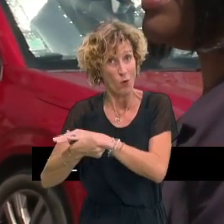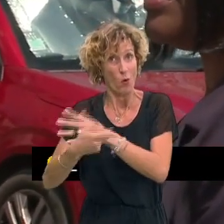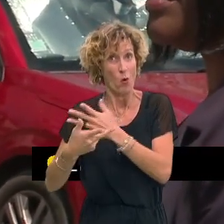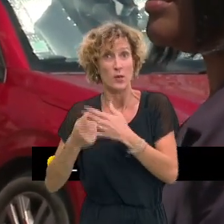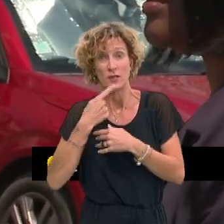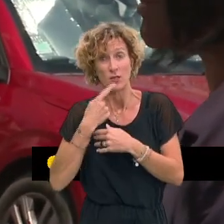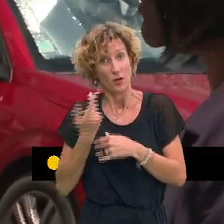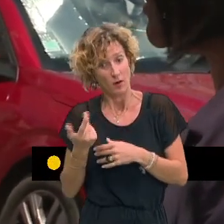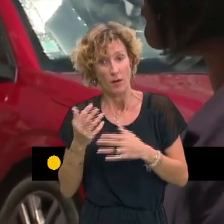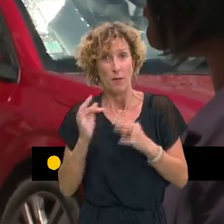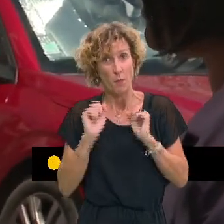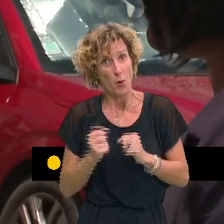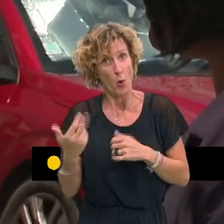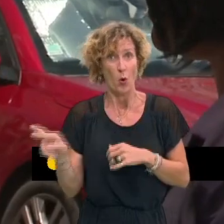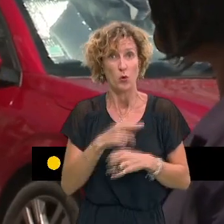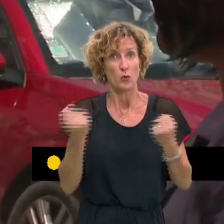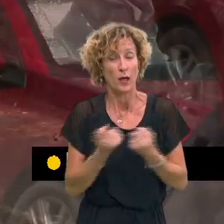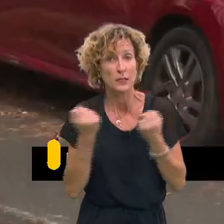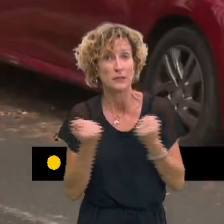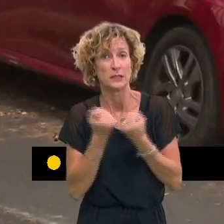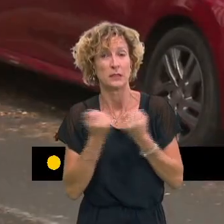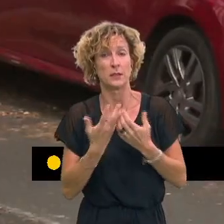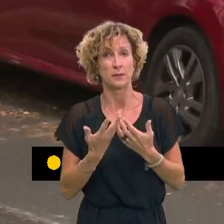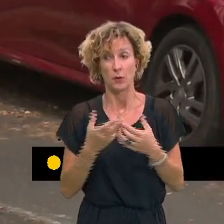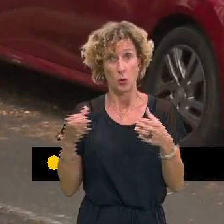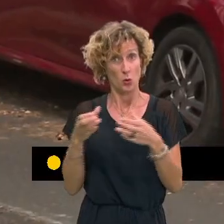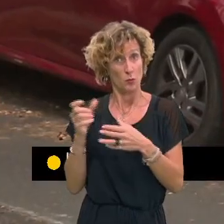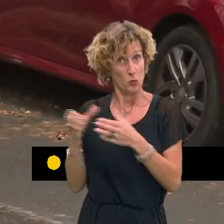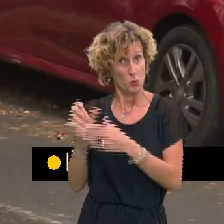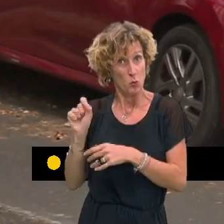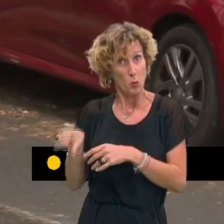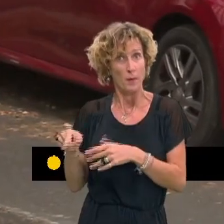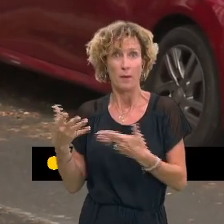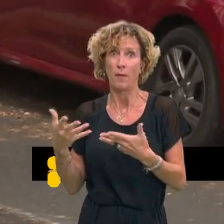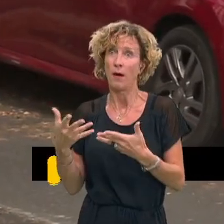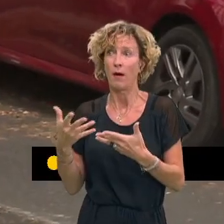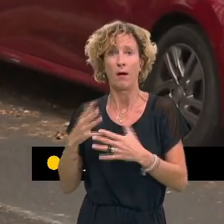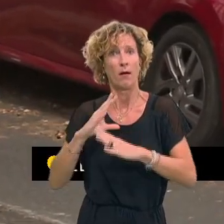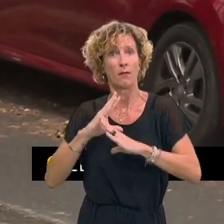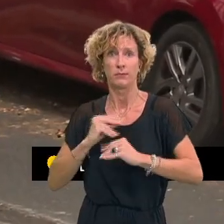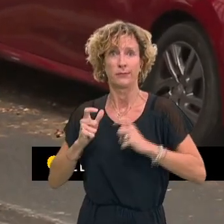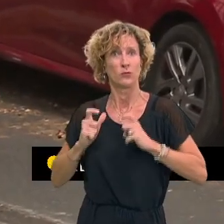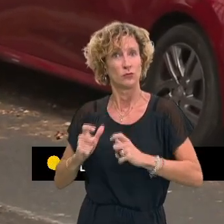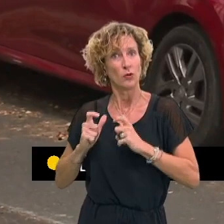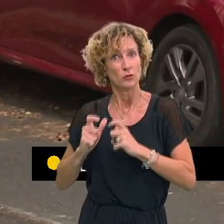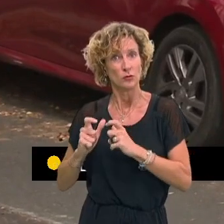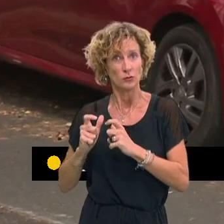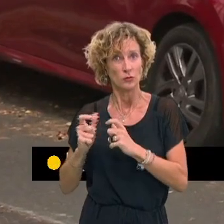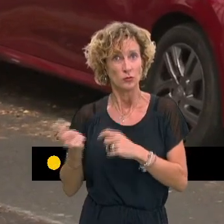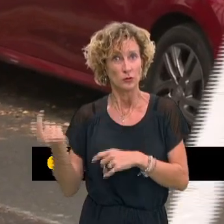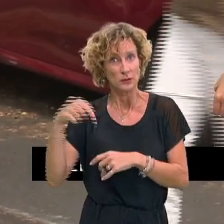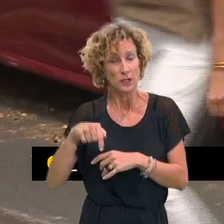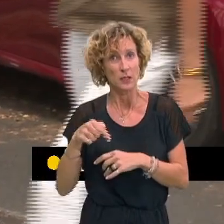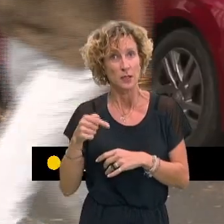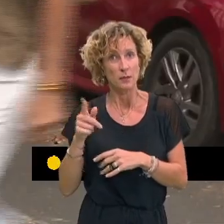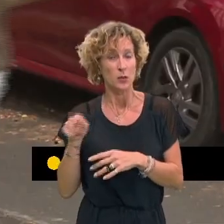recommencer le business, d'accord, remplir nos magasins. Ce groupe, c'est la bienvenue qu'ils viennent parce qu'ils ne vont pas